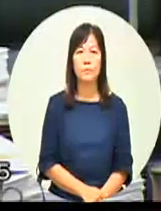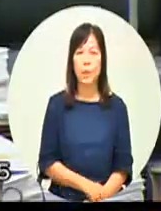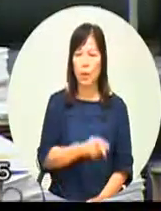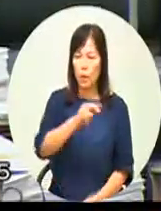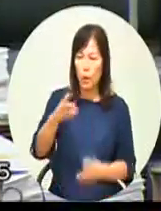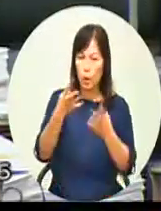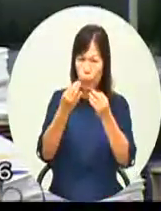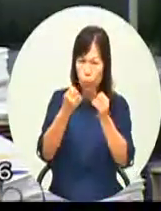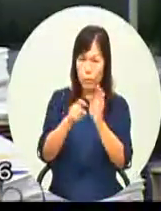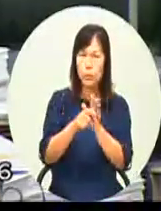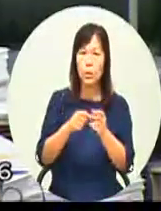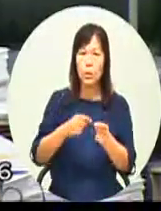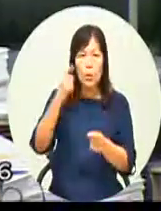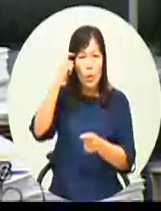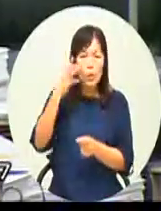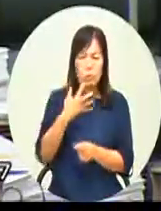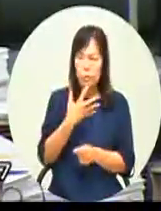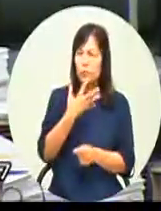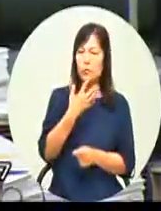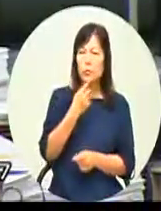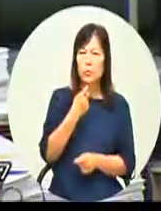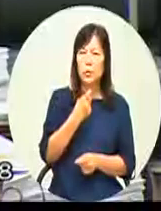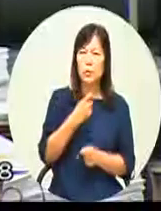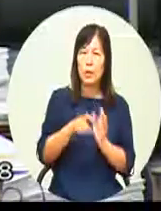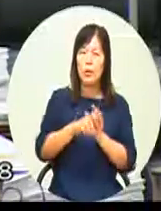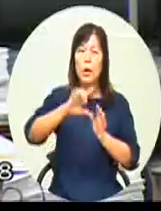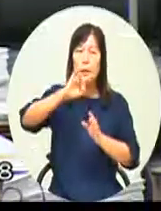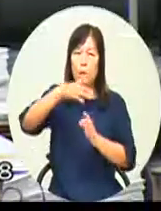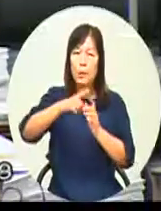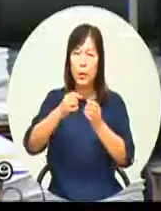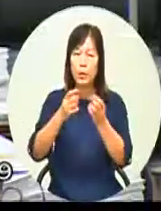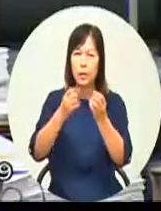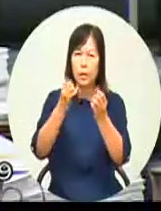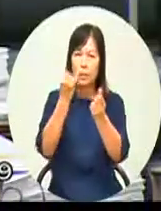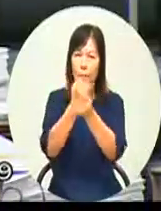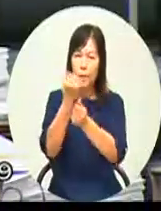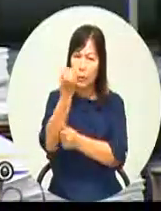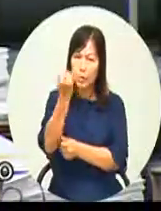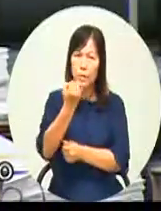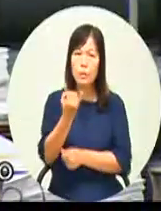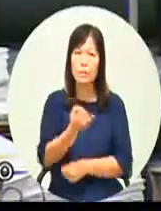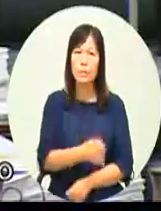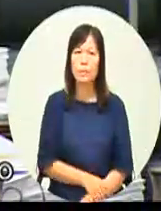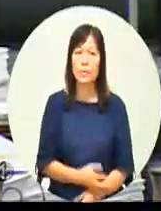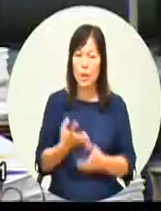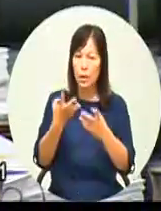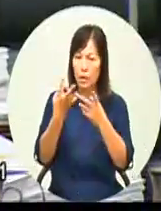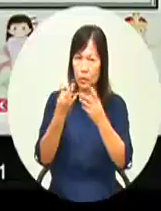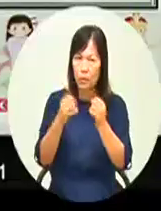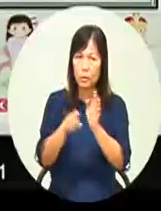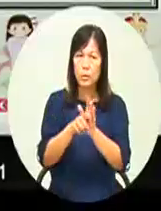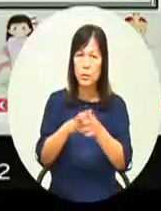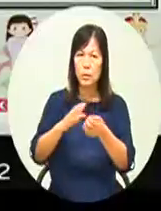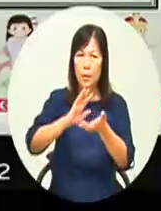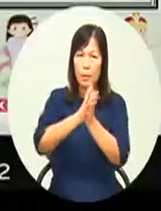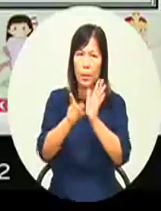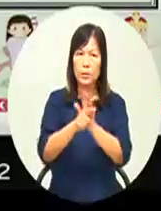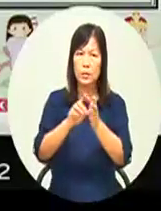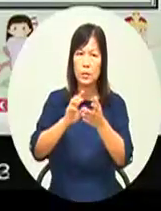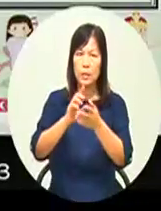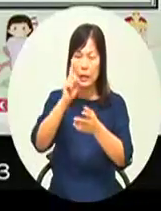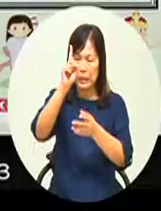数字哈，我都觉得光越南的配偶人数好了，他们可以产生一席议员